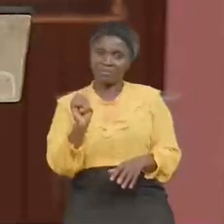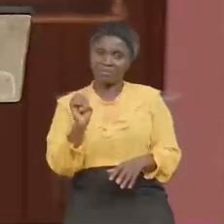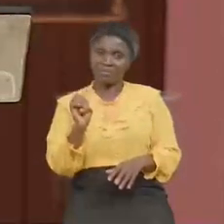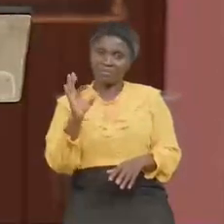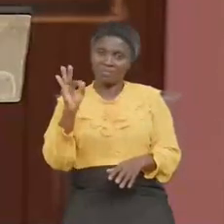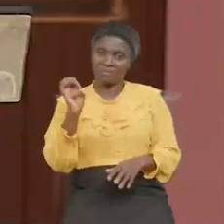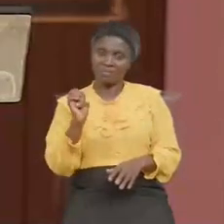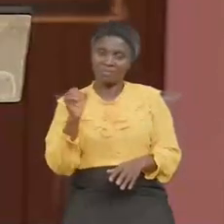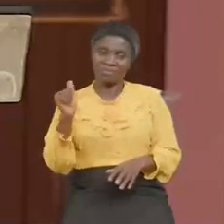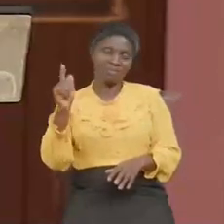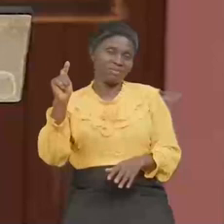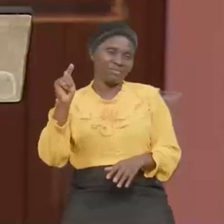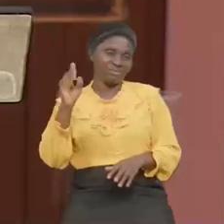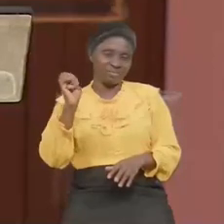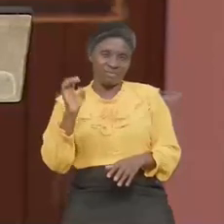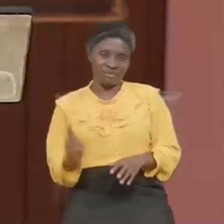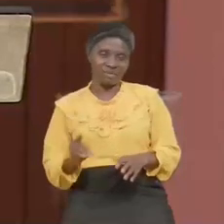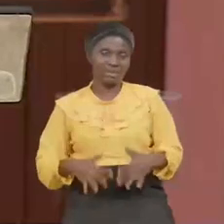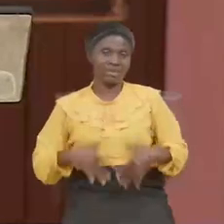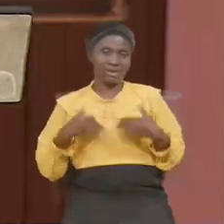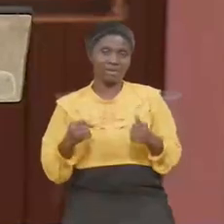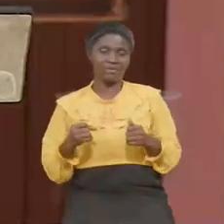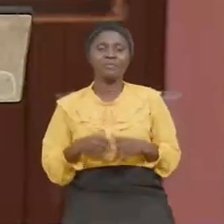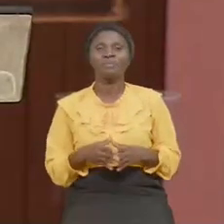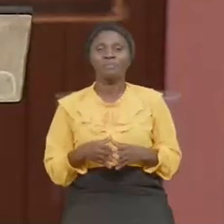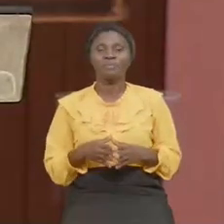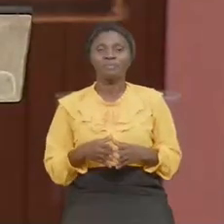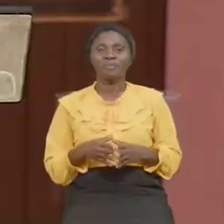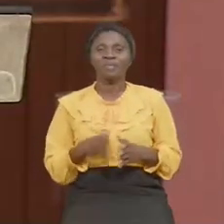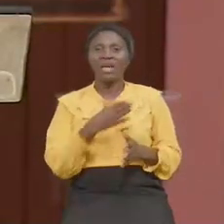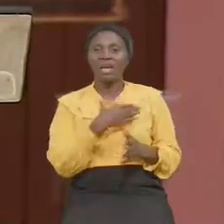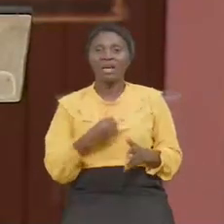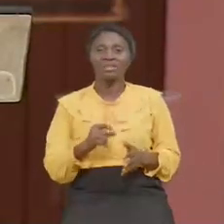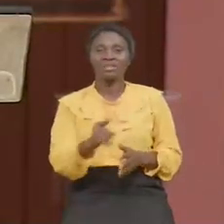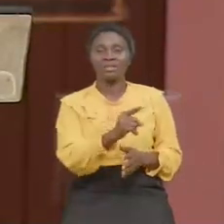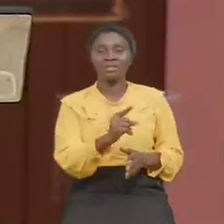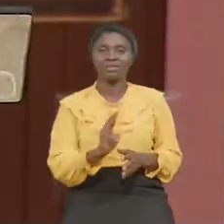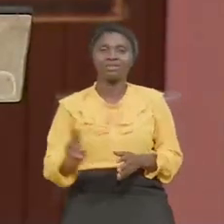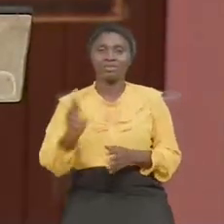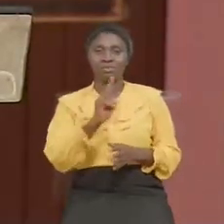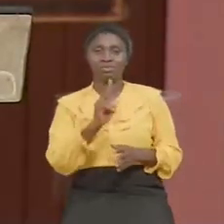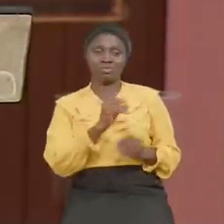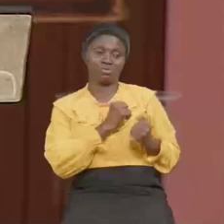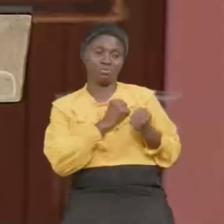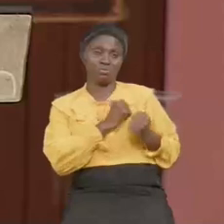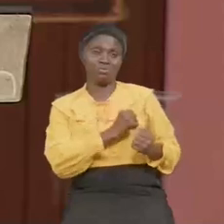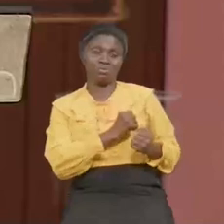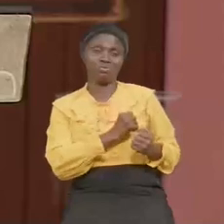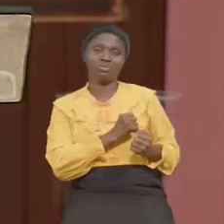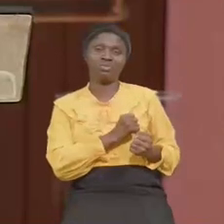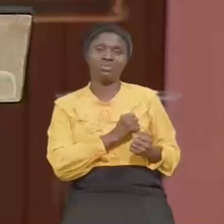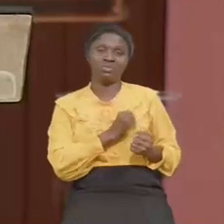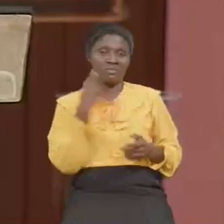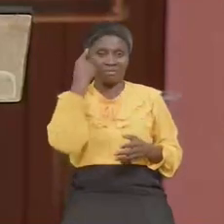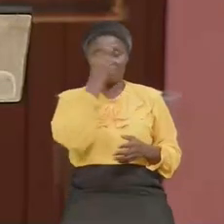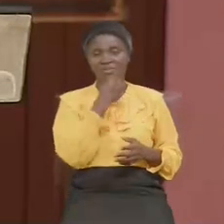faire un peu, rendre un peu de leur service, ils utilisent un visage audacieux. Et si tu viens, comme si tu connaissais quelque chose les concernant,